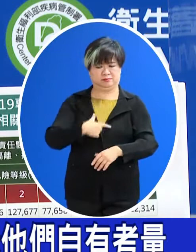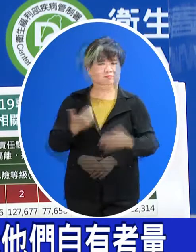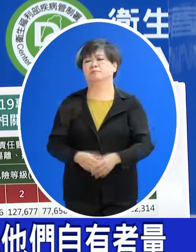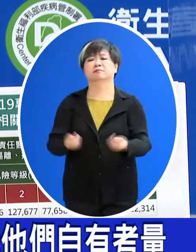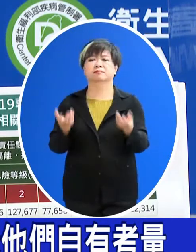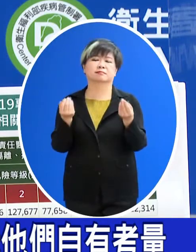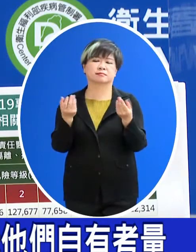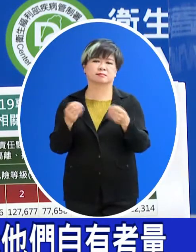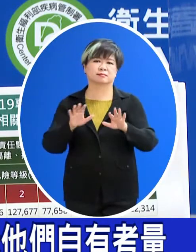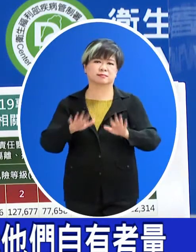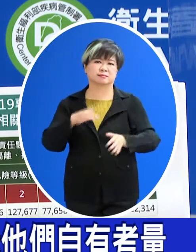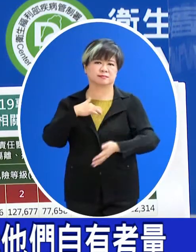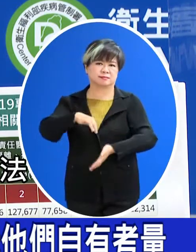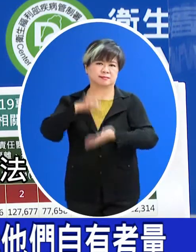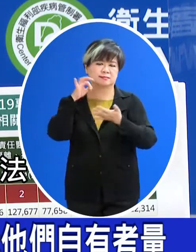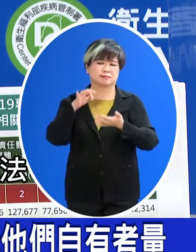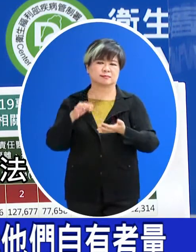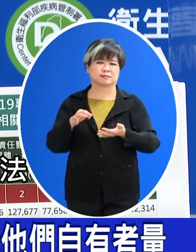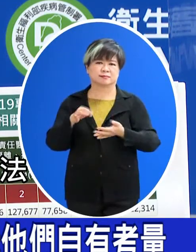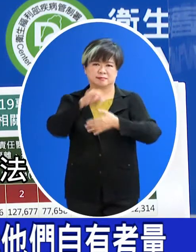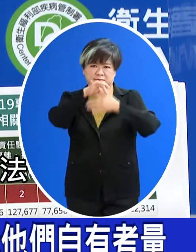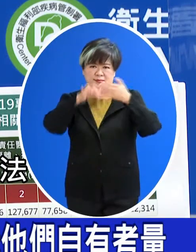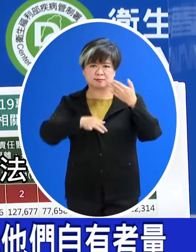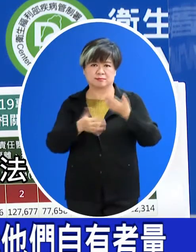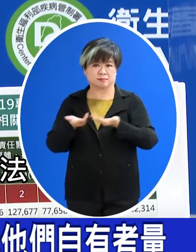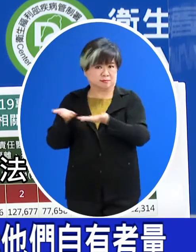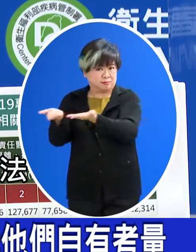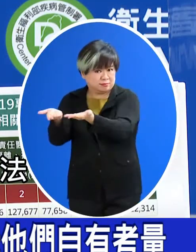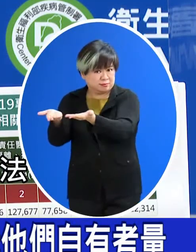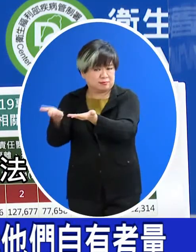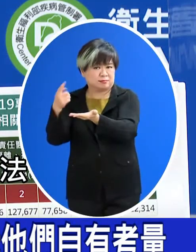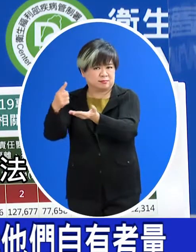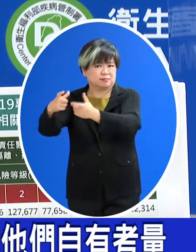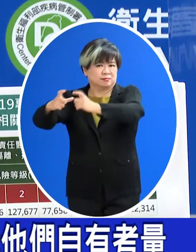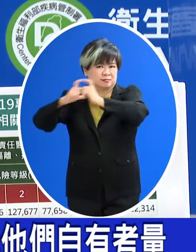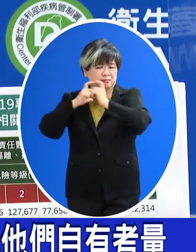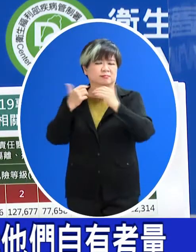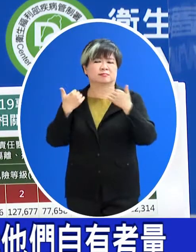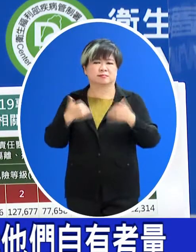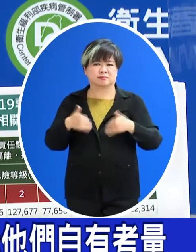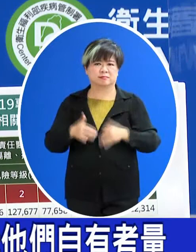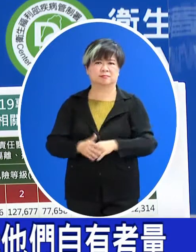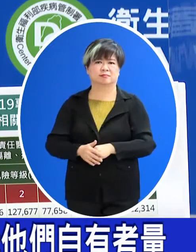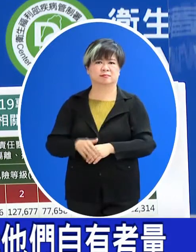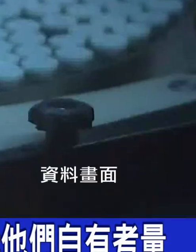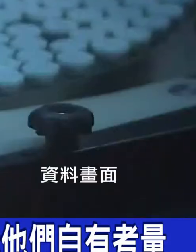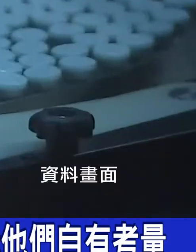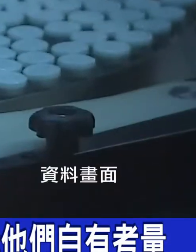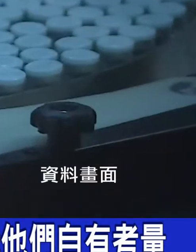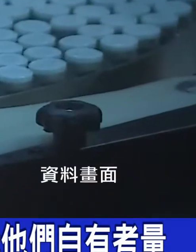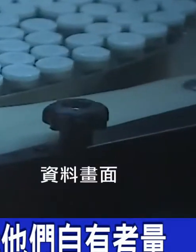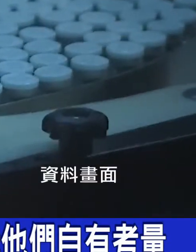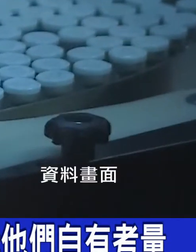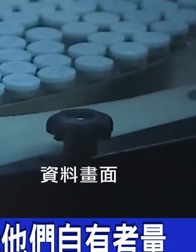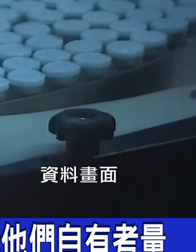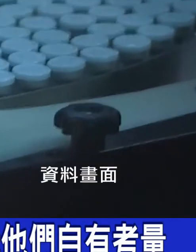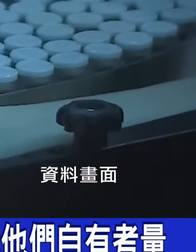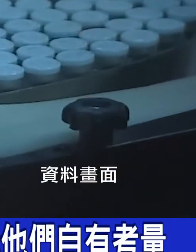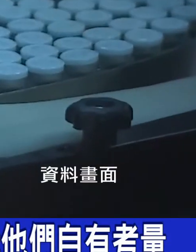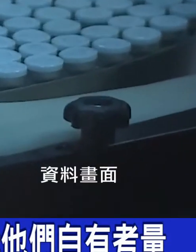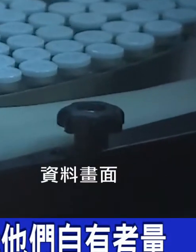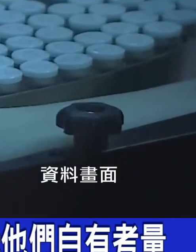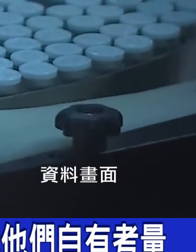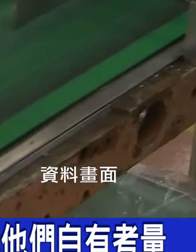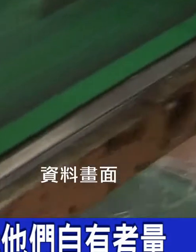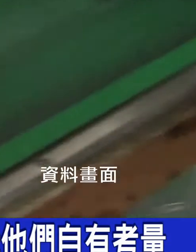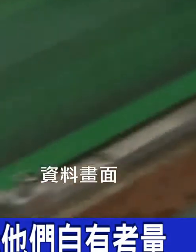讲清楚。我们现在讲的那个想法，他并没有回应我们那个 想法。我想他们有他们的考量。 而原先必须透过代理商